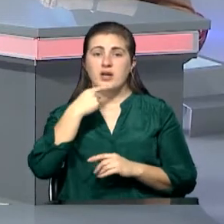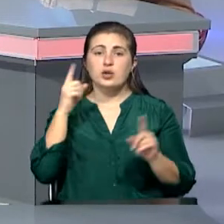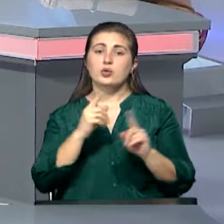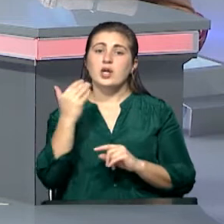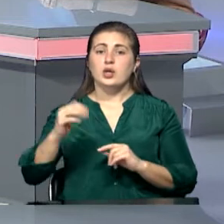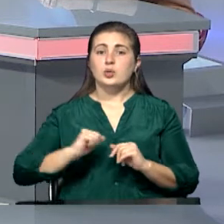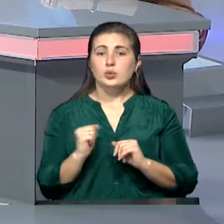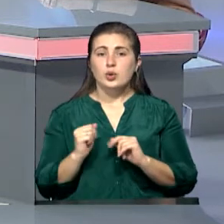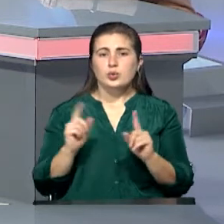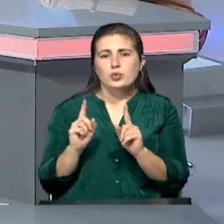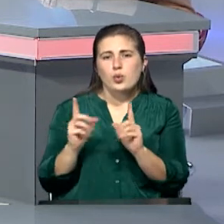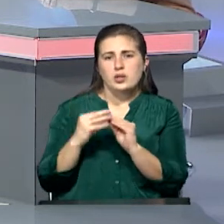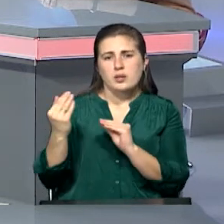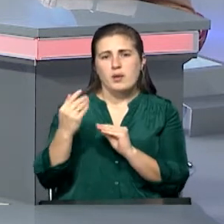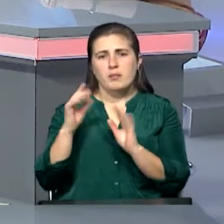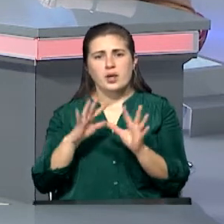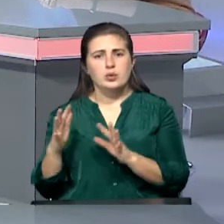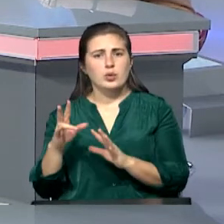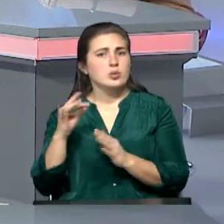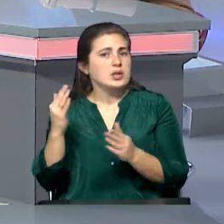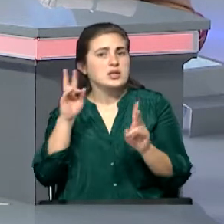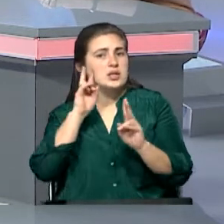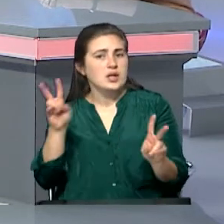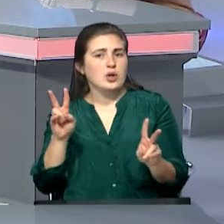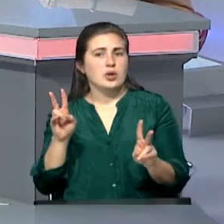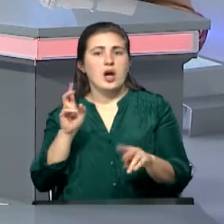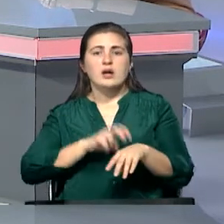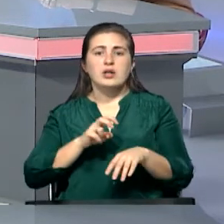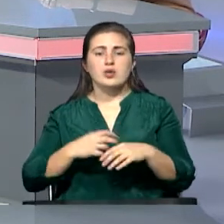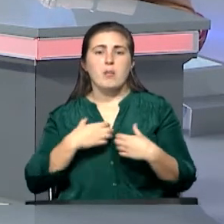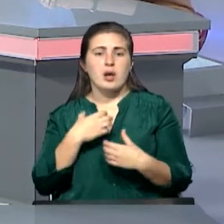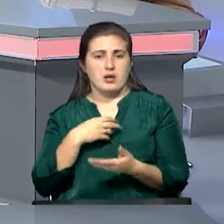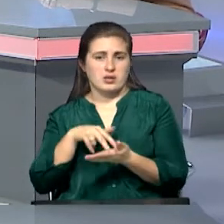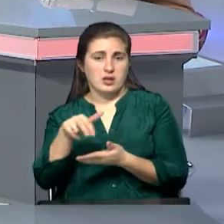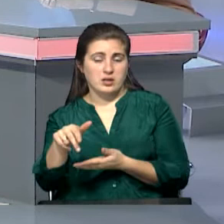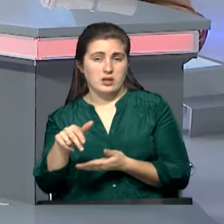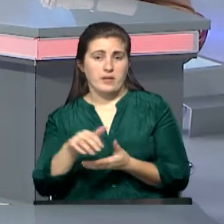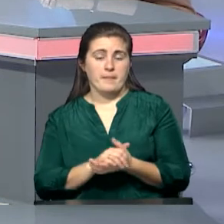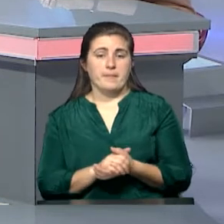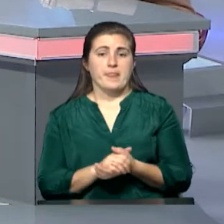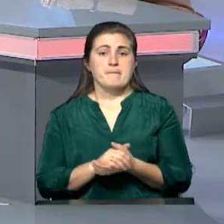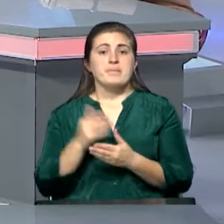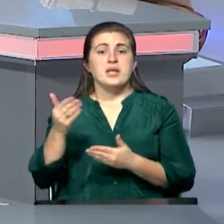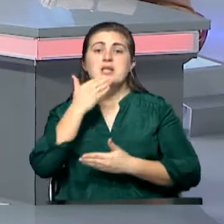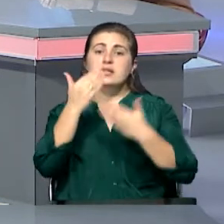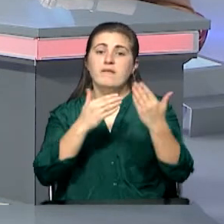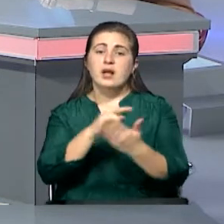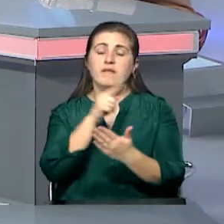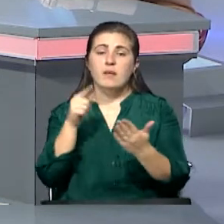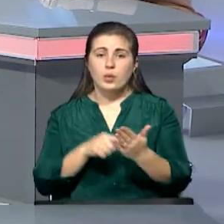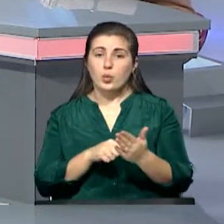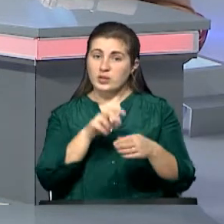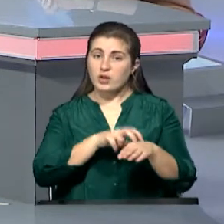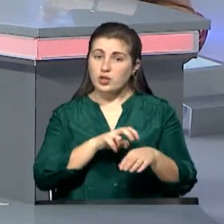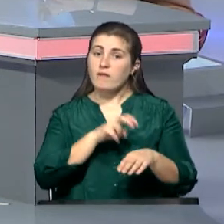друзей что-то с ними происходит, но они не знают, что и к врачам они боятся идти. Они задавали вопросы